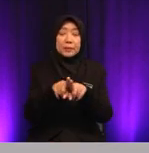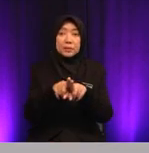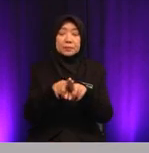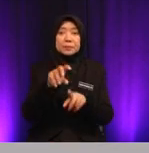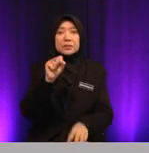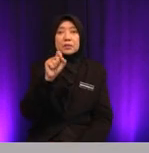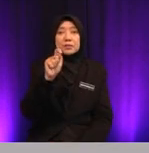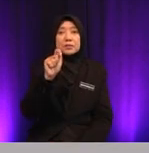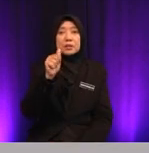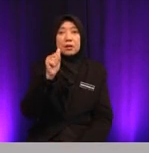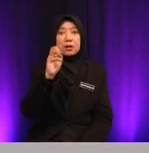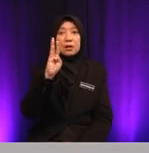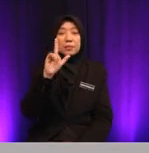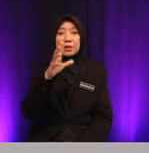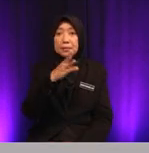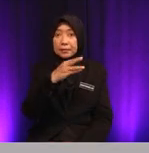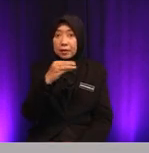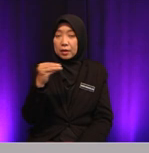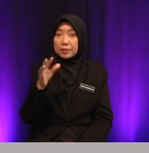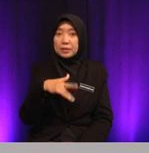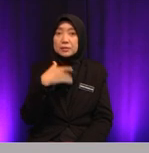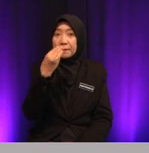dan juga tekstur makanan